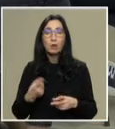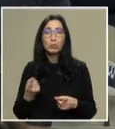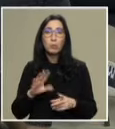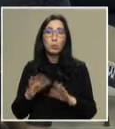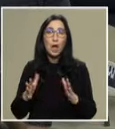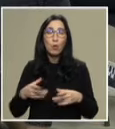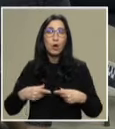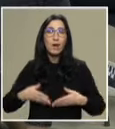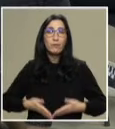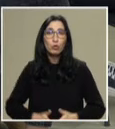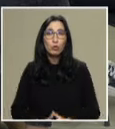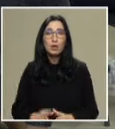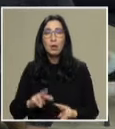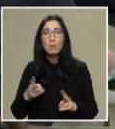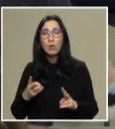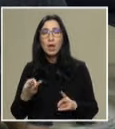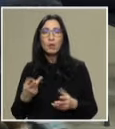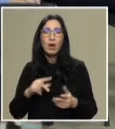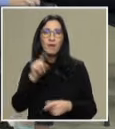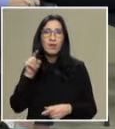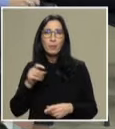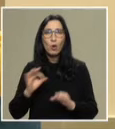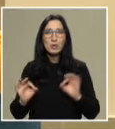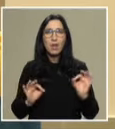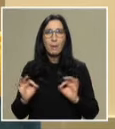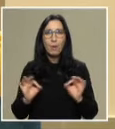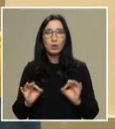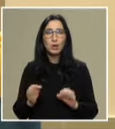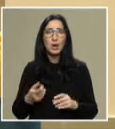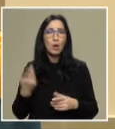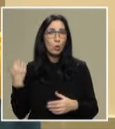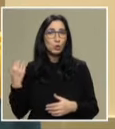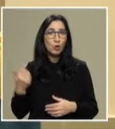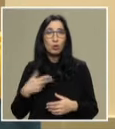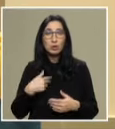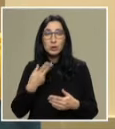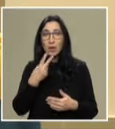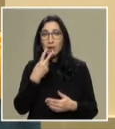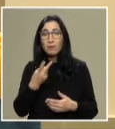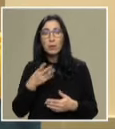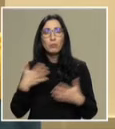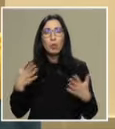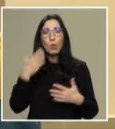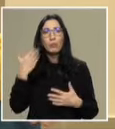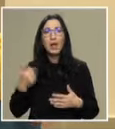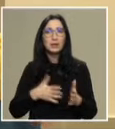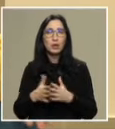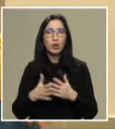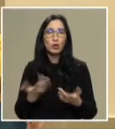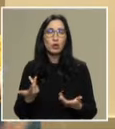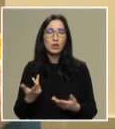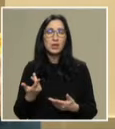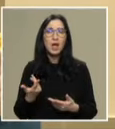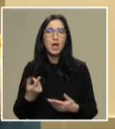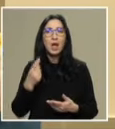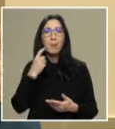вродена, а понякога е въпрос на мода. Примерно в младежки дом съвсем отскоро ми се появиха много млади хора, които заявиха, че са